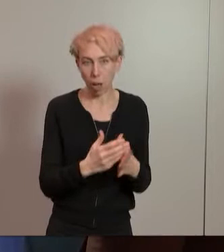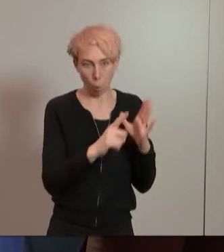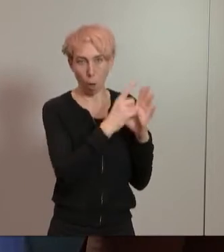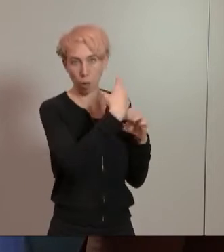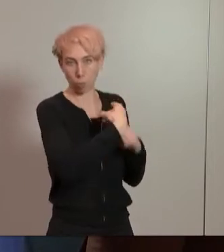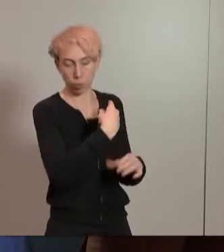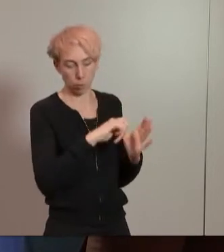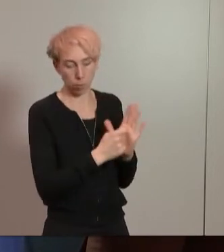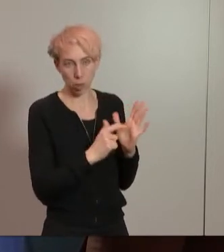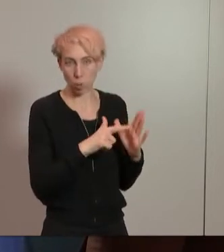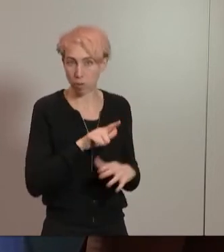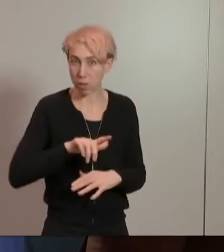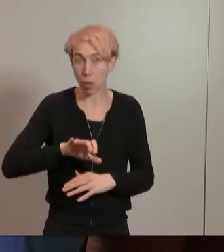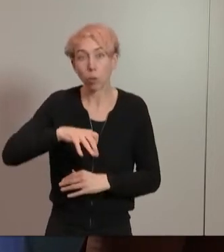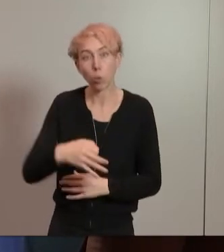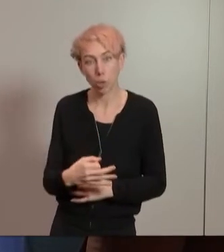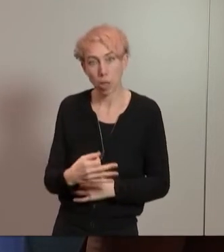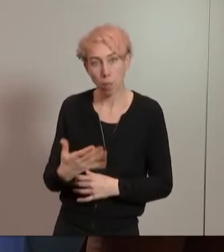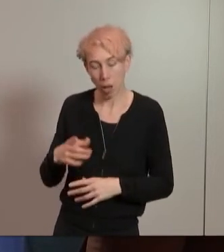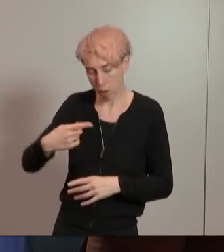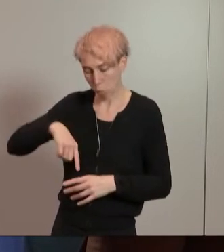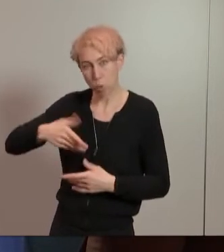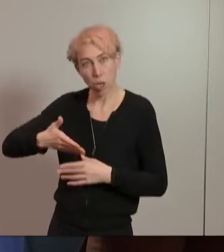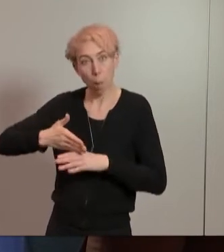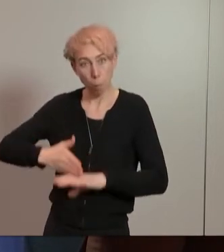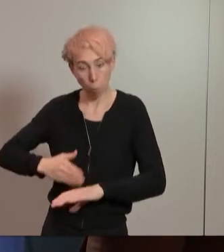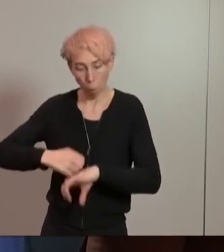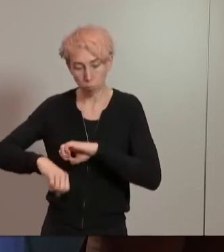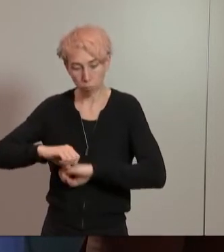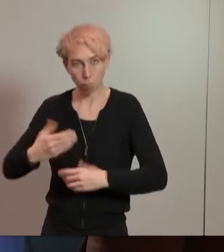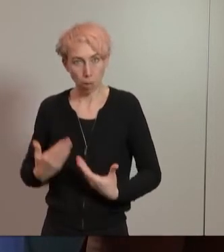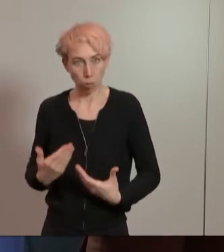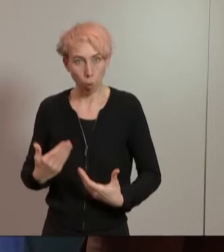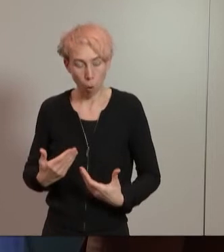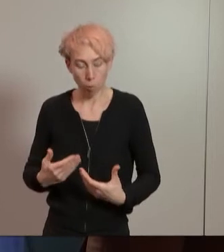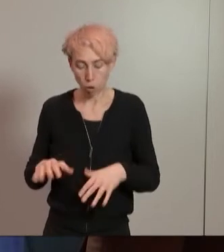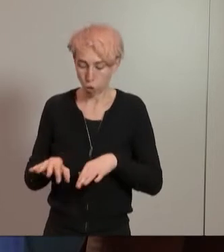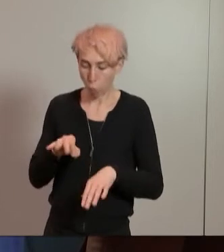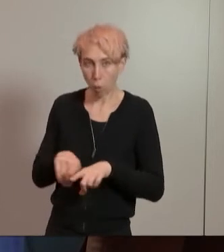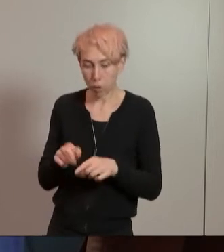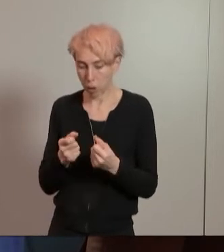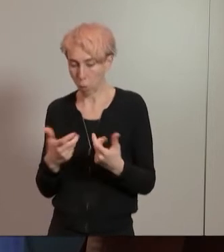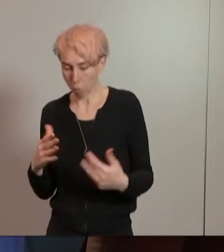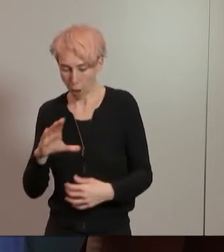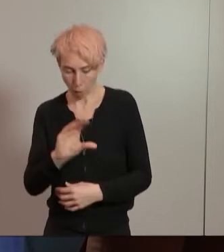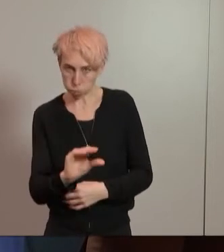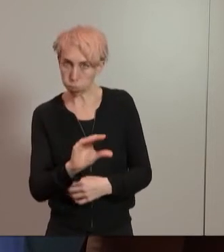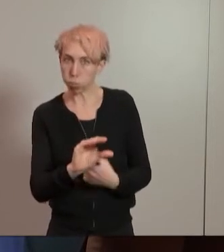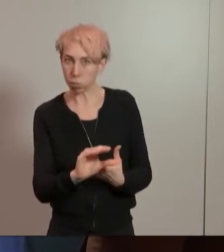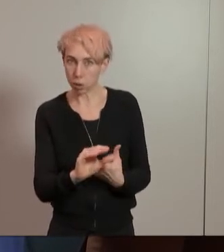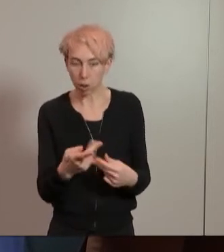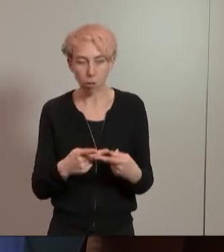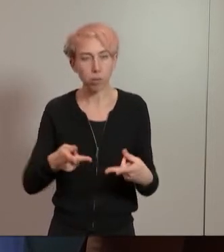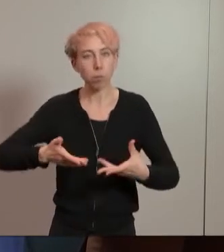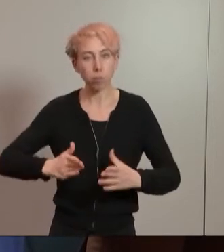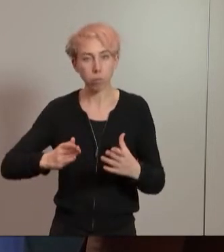de 2025, mais les collectivités ont déjà la possibilité de la mettre en place et ont le choix de la hauteur de leur participation. La ville avait